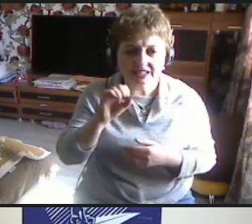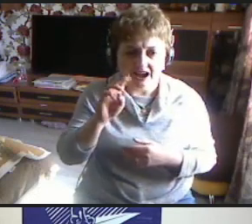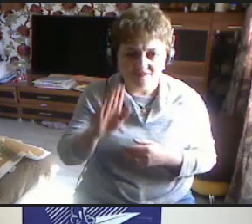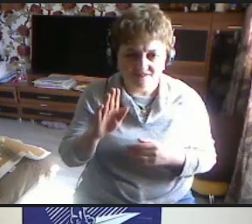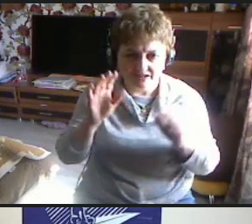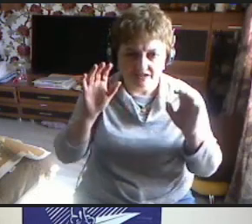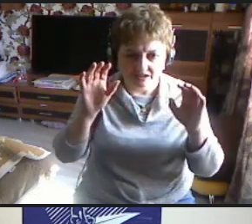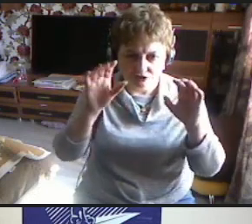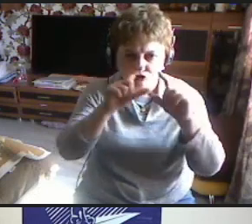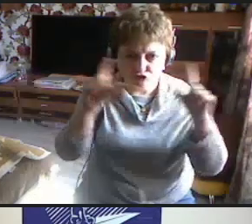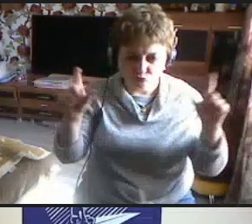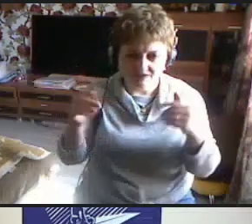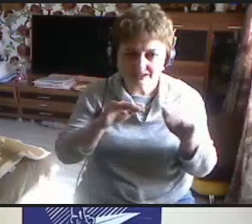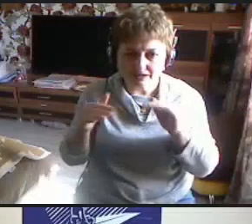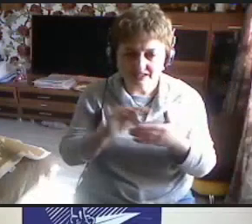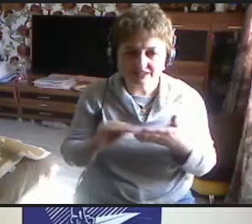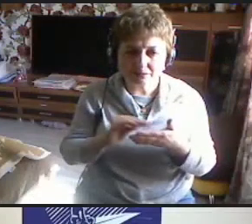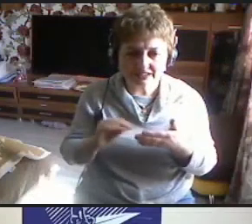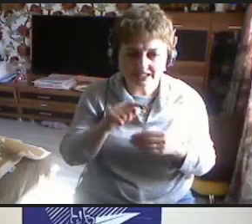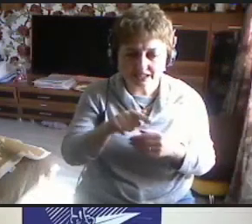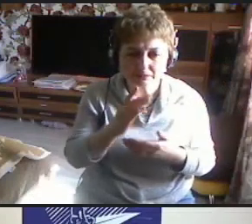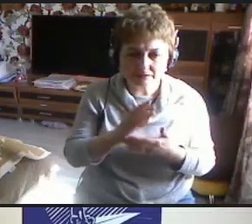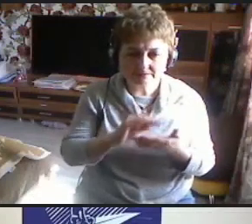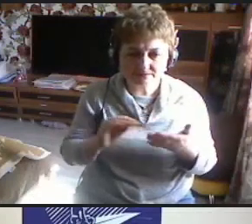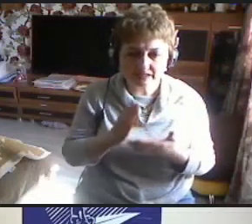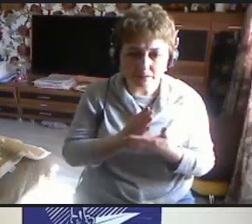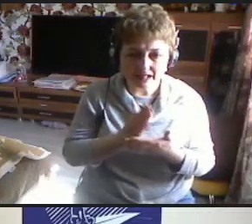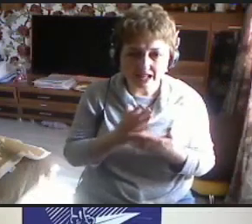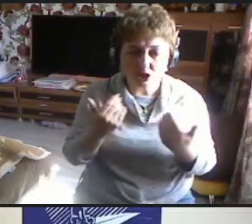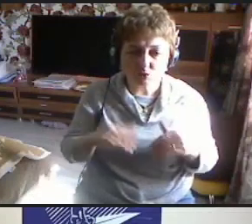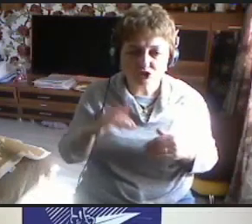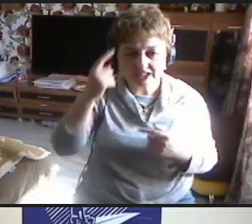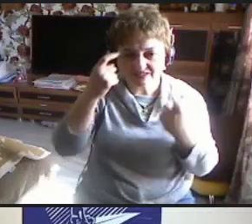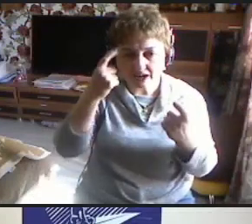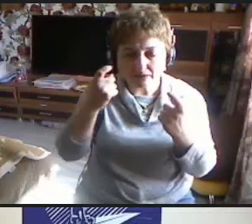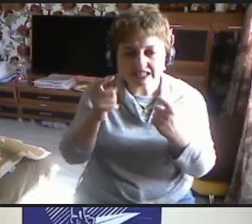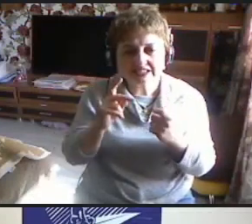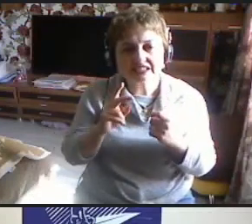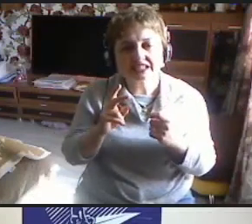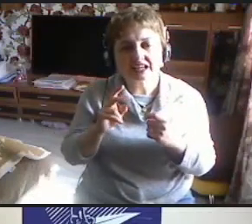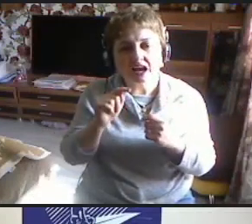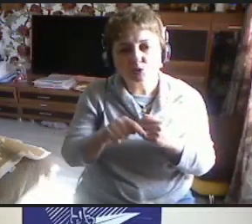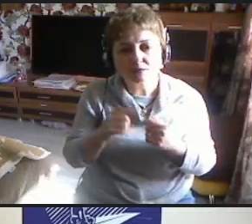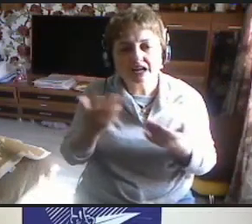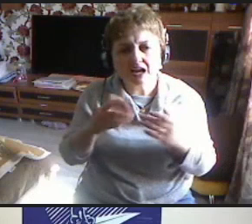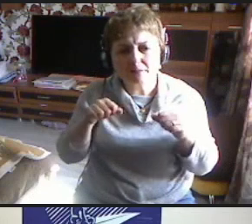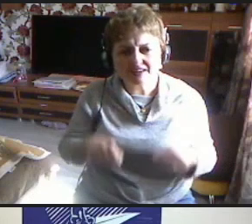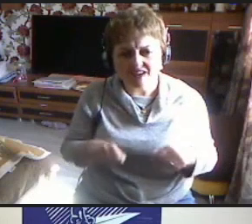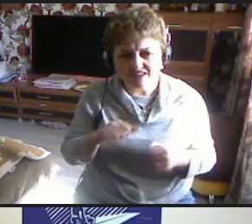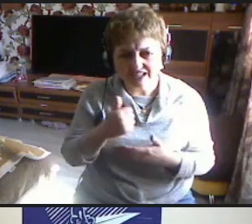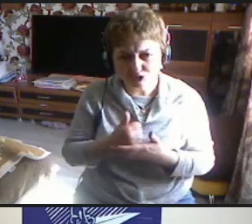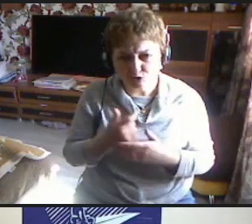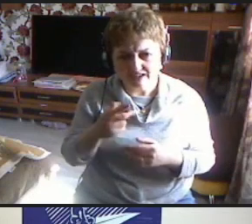школой. И обладая, так сказать, уже информацией о том, как, какая правовая основа для этого имеется, соответственно, вы